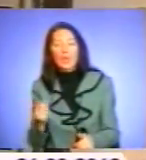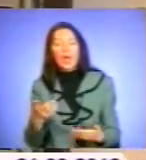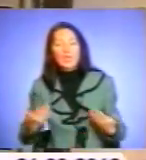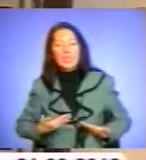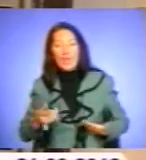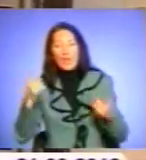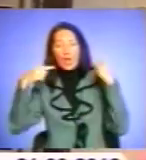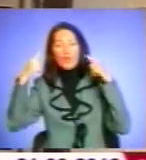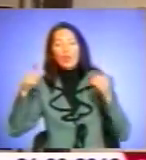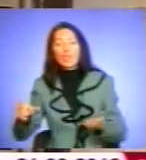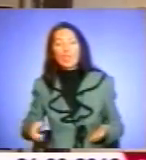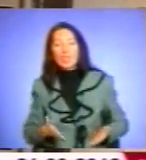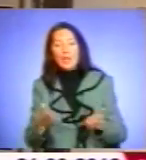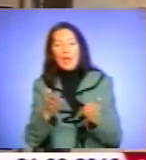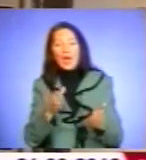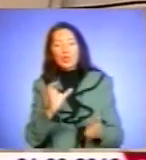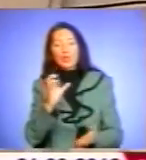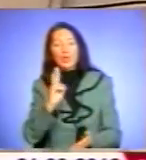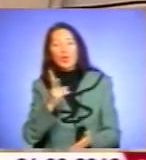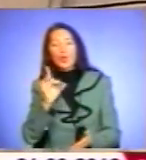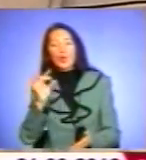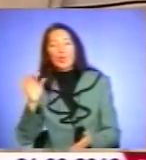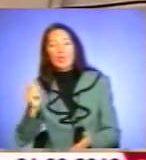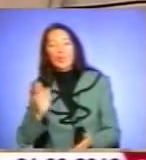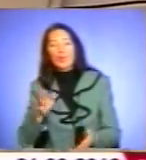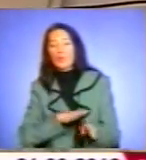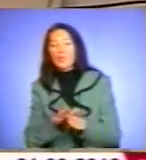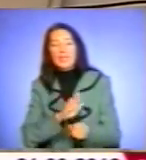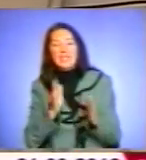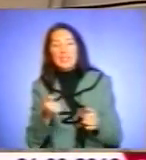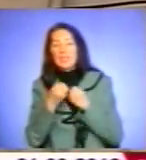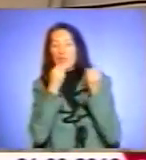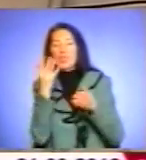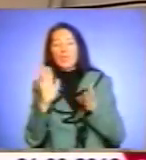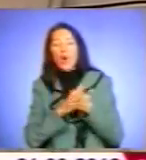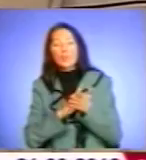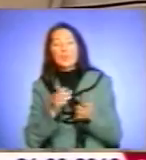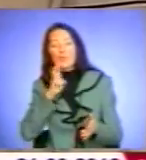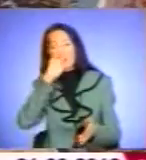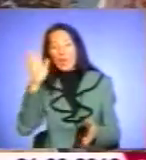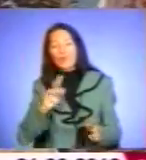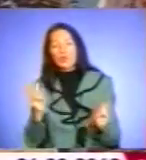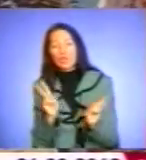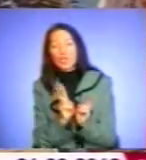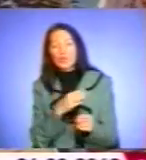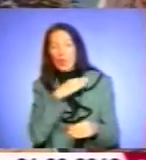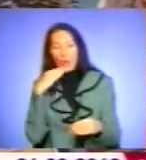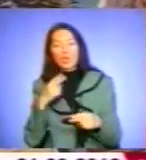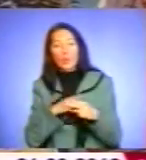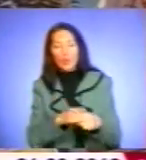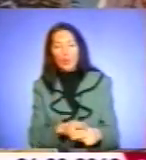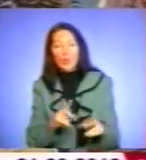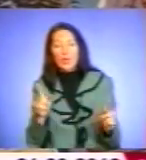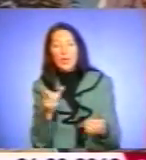творчий шлях Соломії Крушельницької був сповненим не лише квітів, оплесків і слави. Зустрічалося на ньому і чимало перешкод.